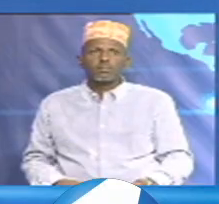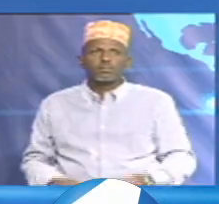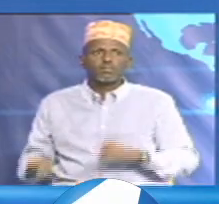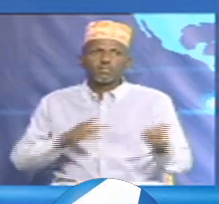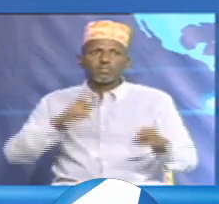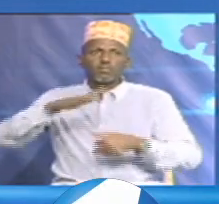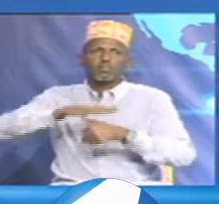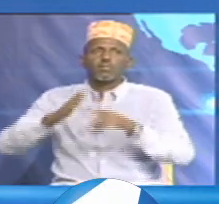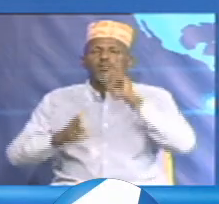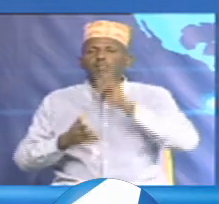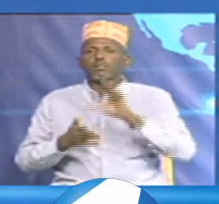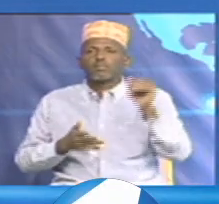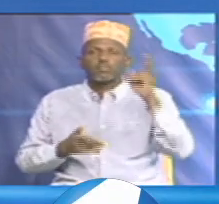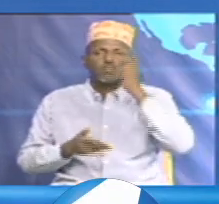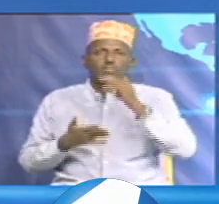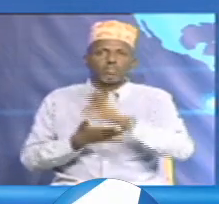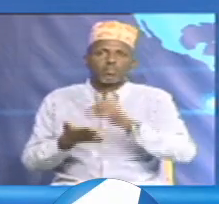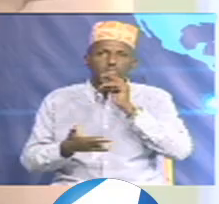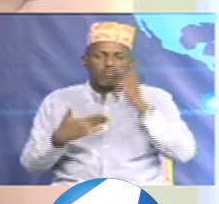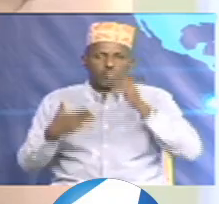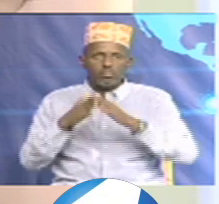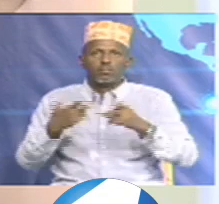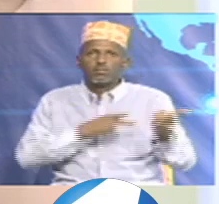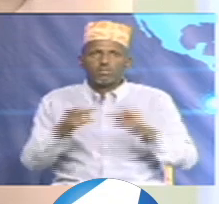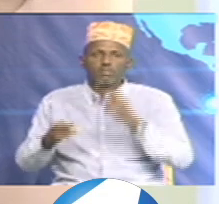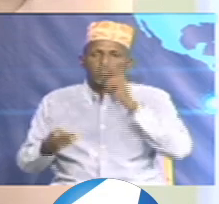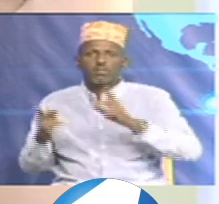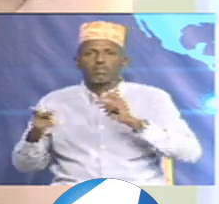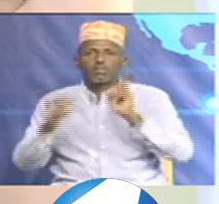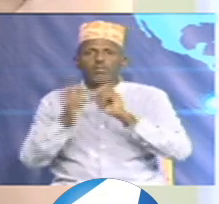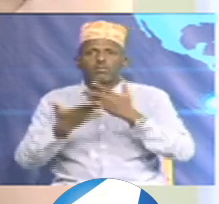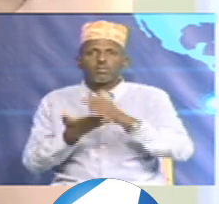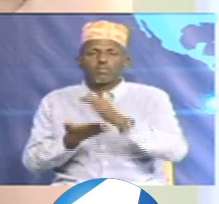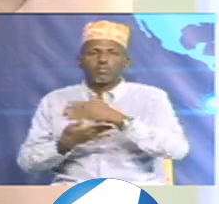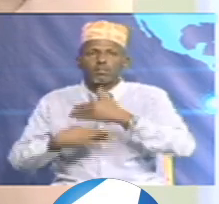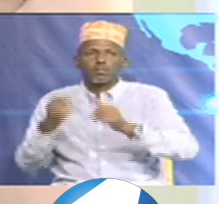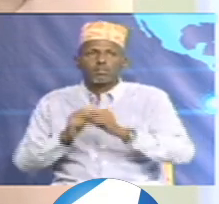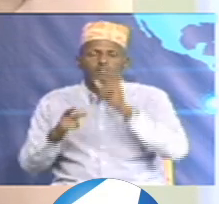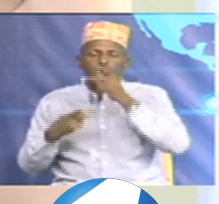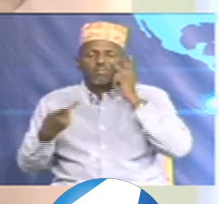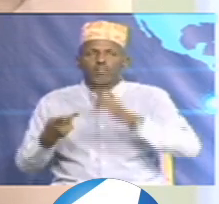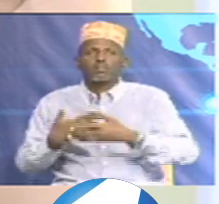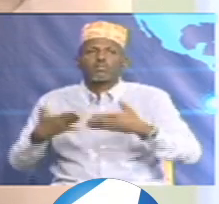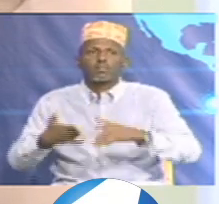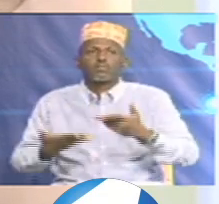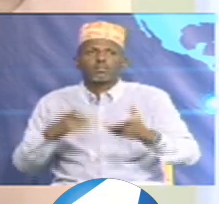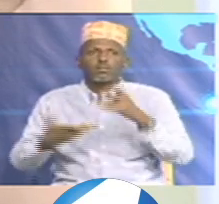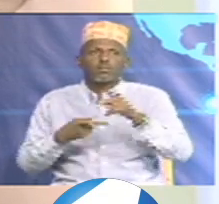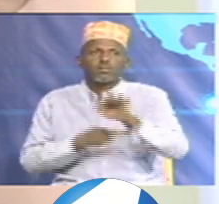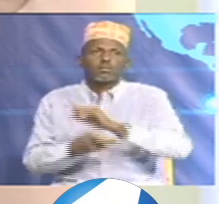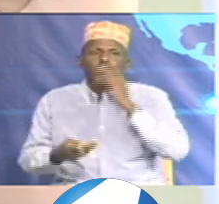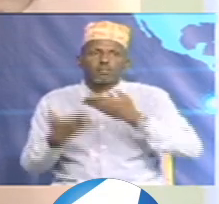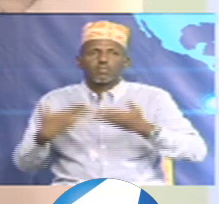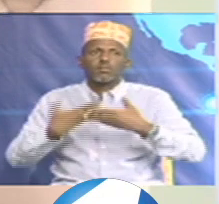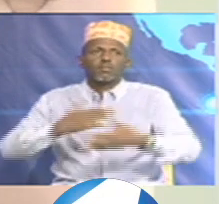La ministre de la Femme et de la Famille, Moumine Ahmed Hassan, s'est réjouie quant à elle d'établir une étroite collaboration avec le ministère des Affaires musulmanes